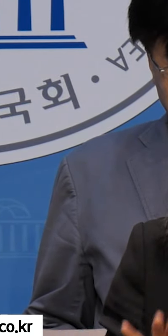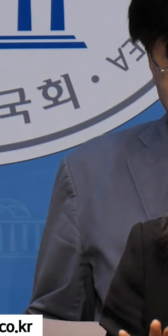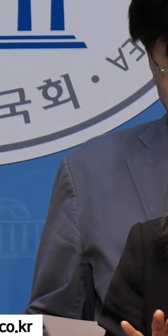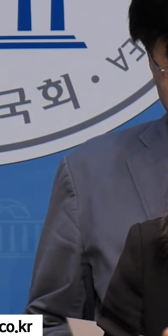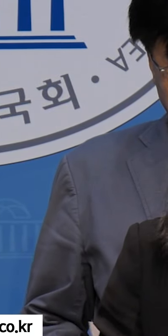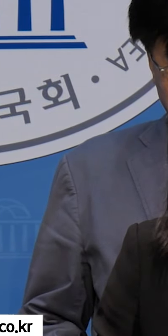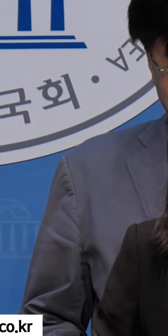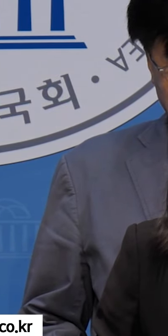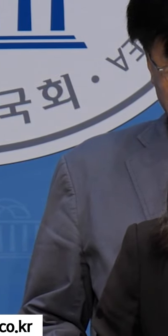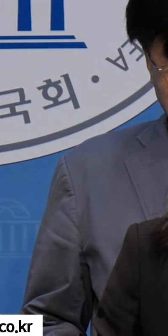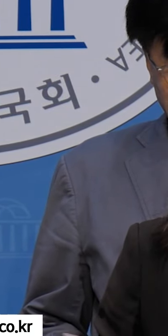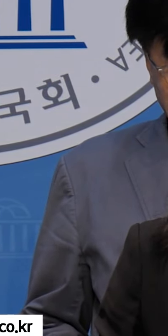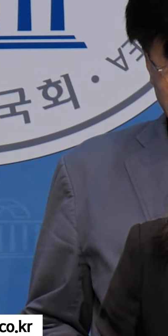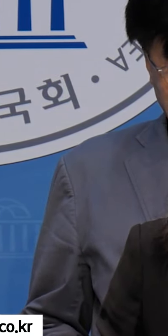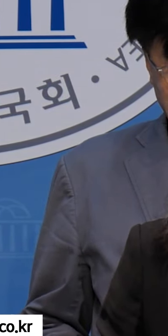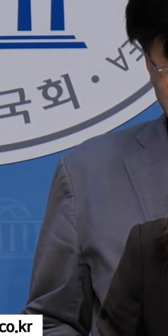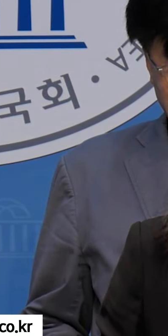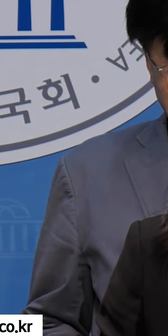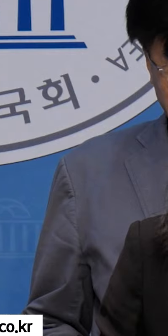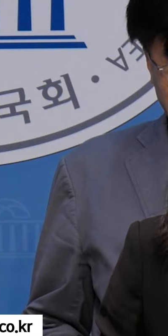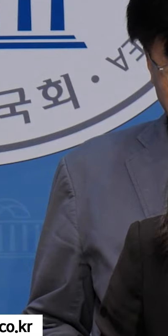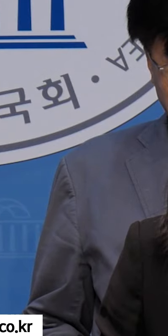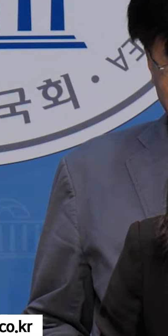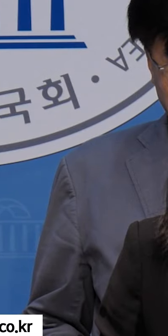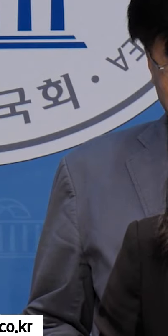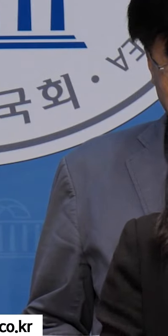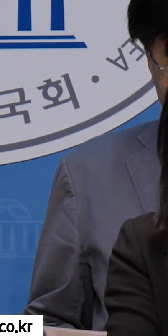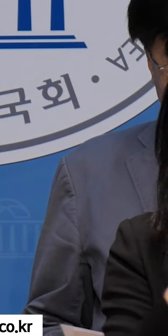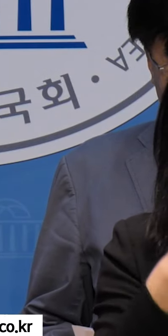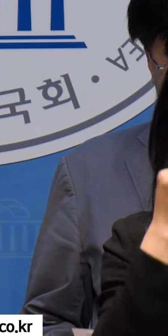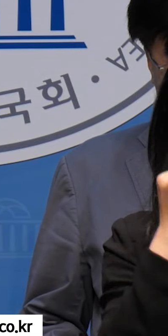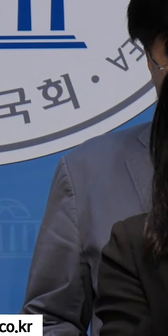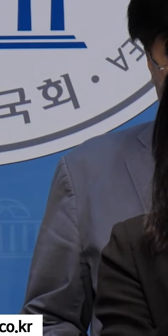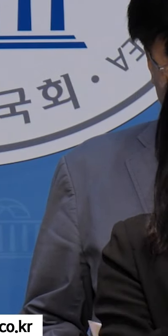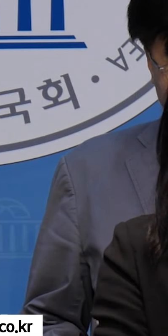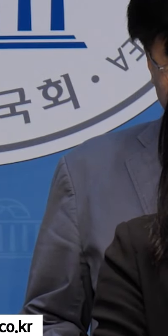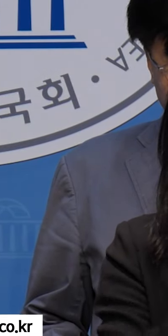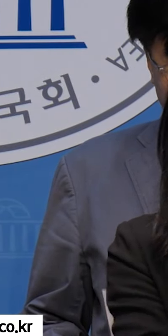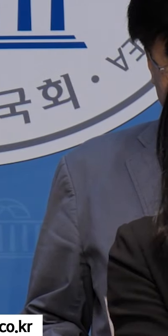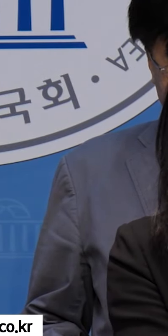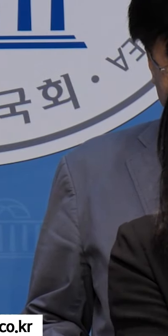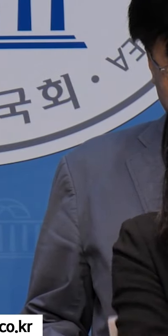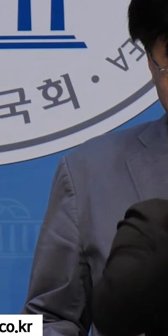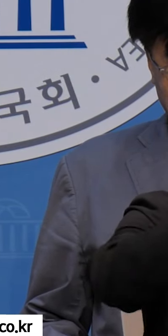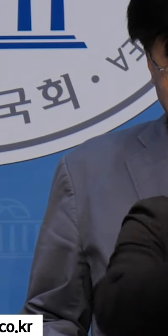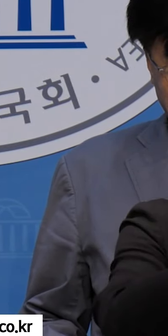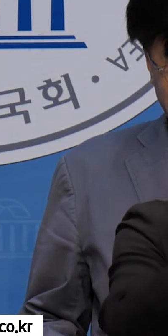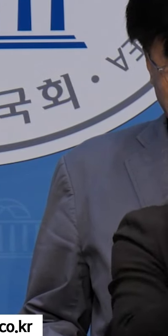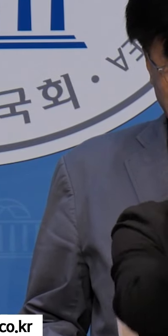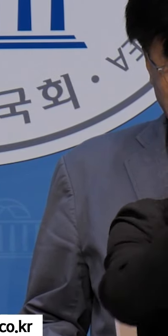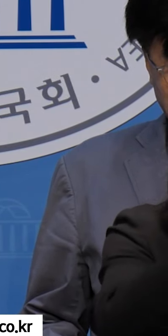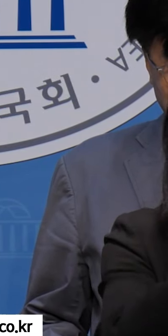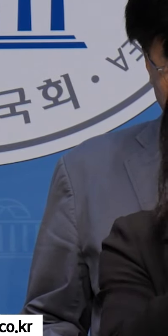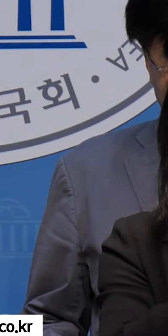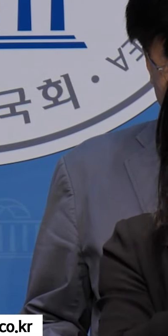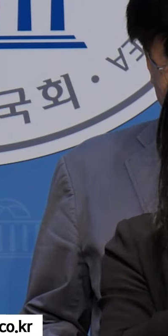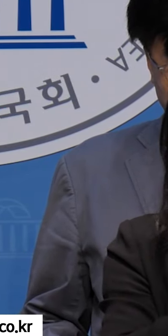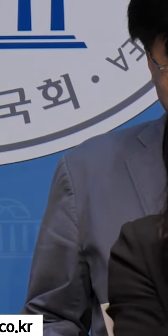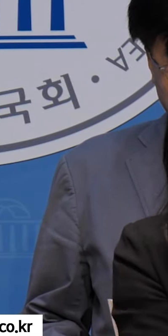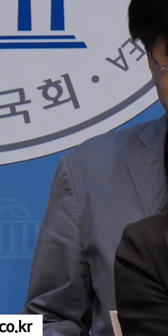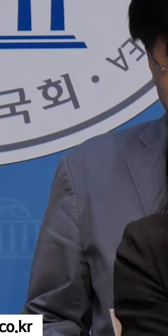자리에 참석은 긴급한 지역구에서 참석은 못하셨지만 우리 민주당의 신정훈 의원도 민주당